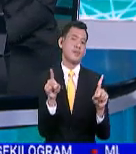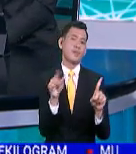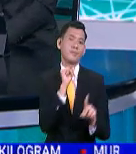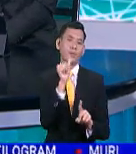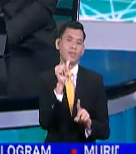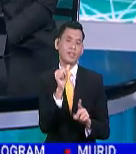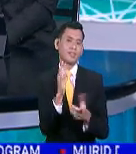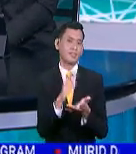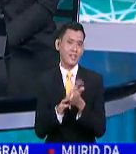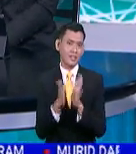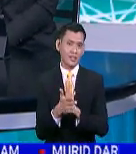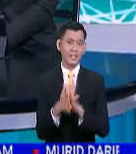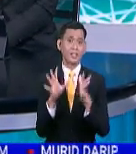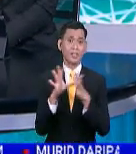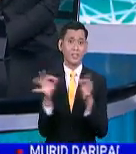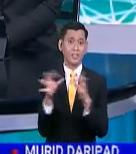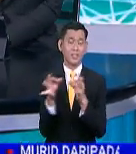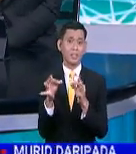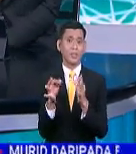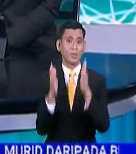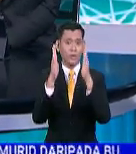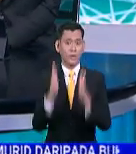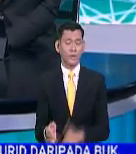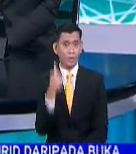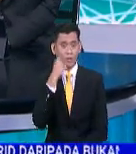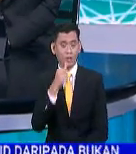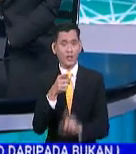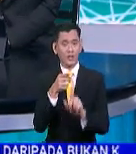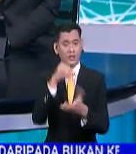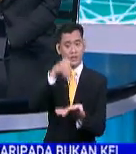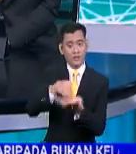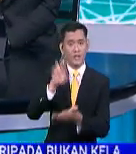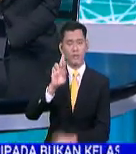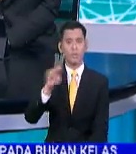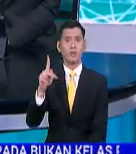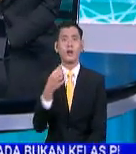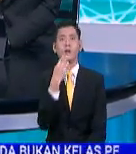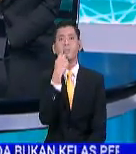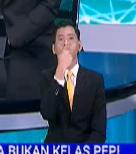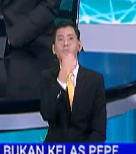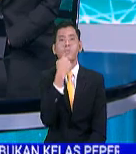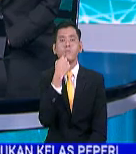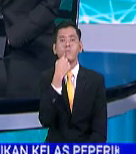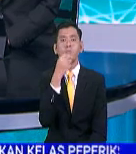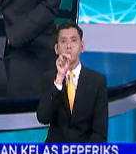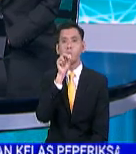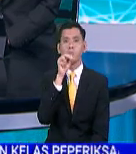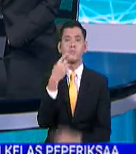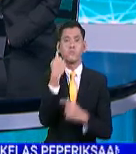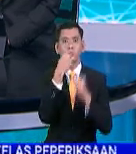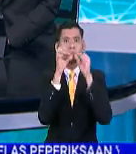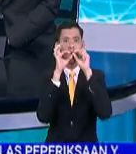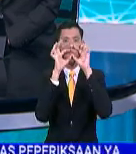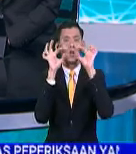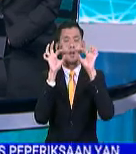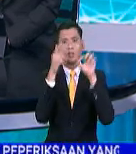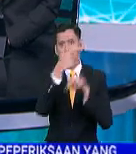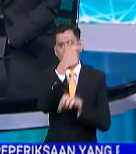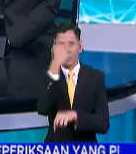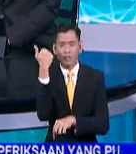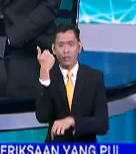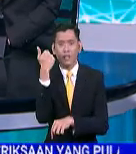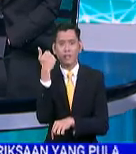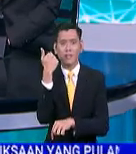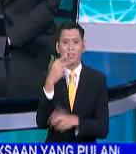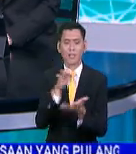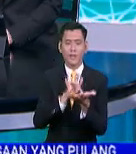semuanya menjadi. Seperti kisah seorang wanita di United Kingdom, bibirnya bengkak separuh kerana rawatan kecantikannya